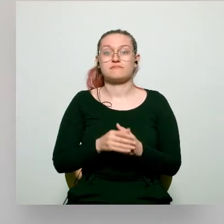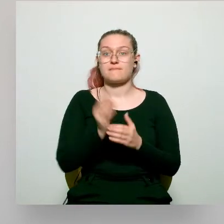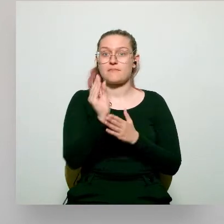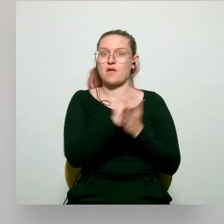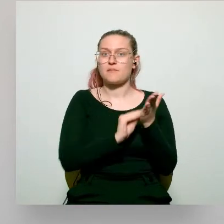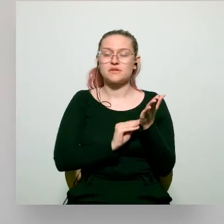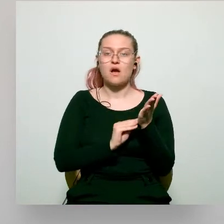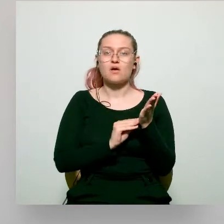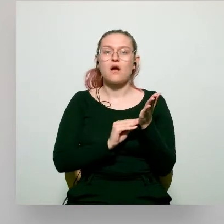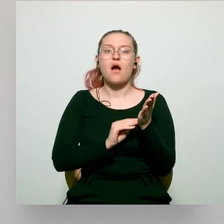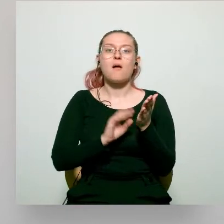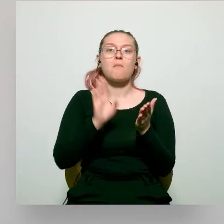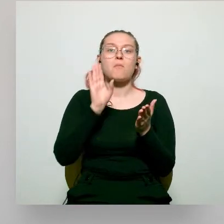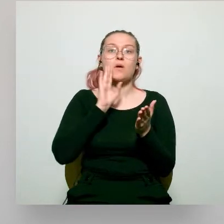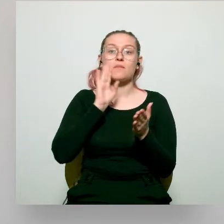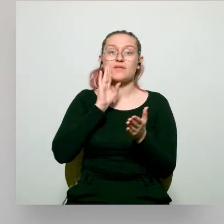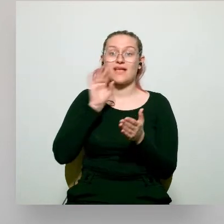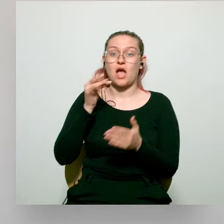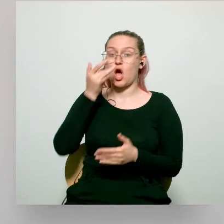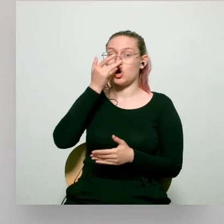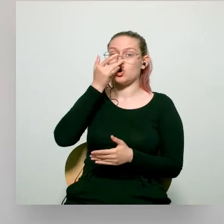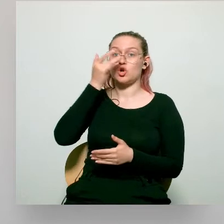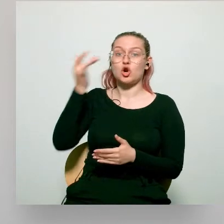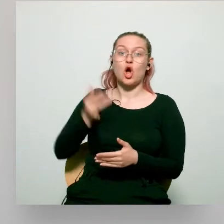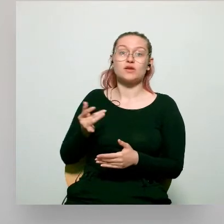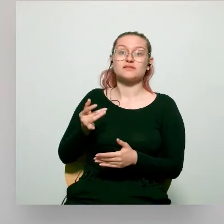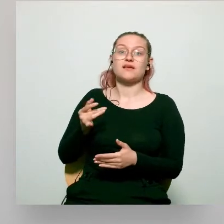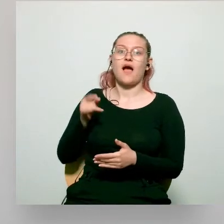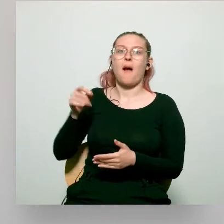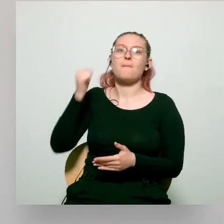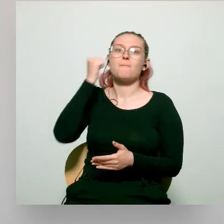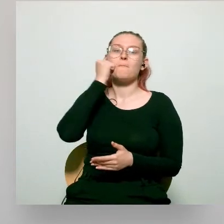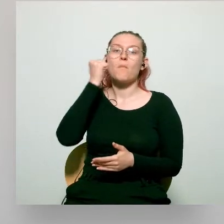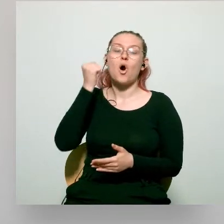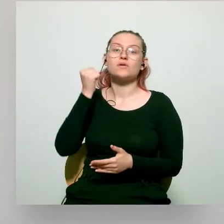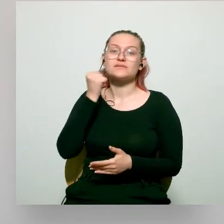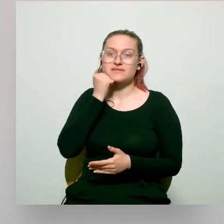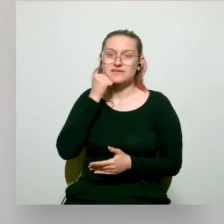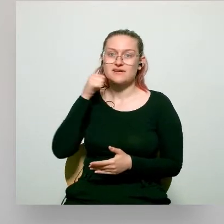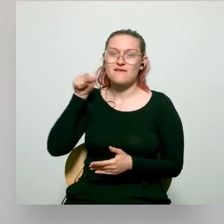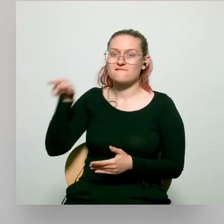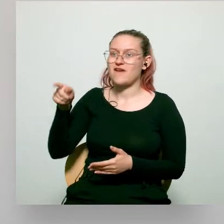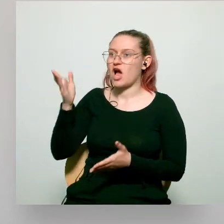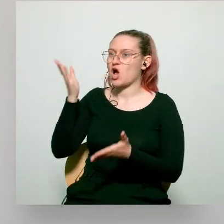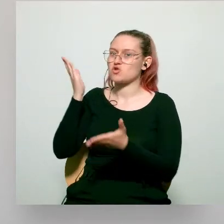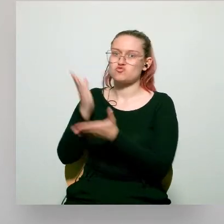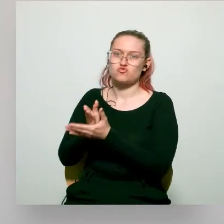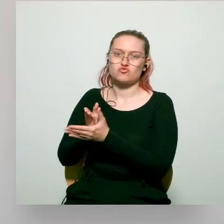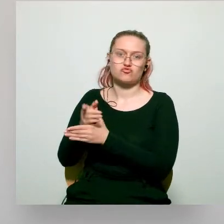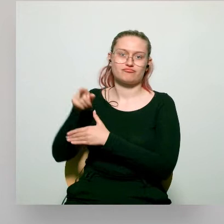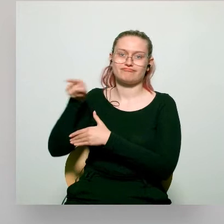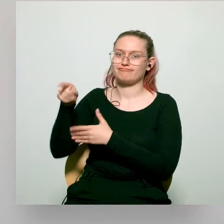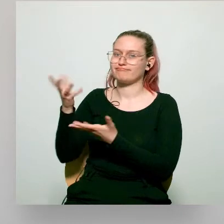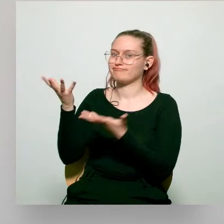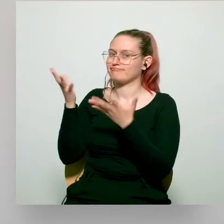no, Rosji moskiewskiej, że nadszedł czas przywództwa Ukrainy i Rusi kijowskiej. To też